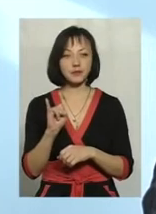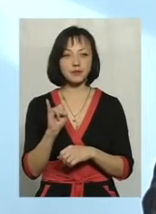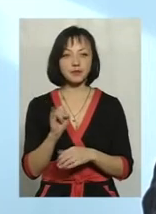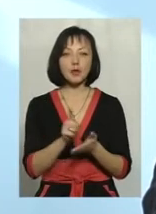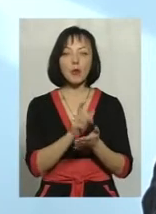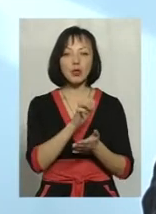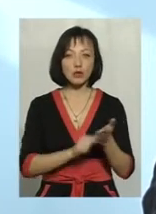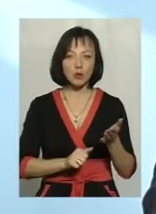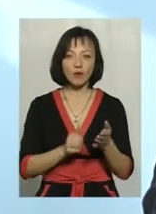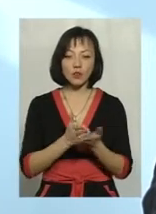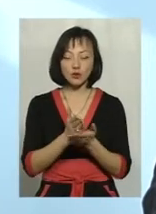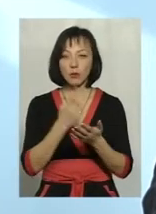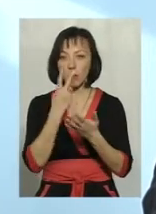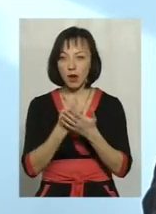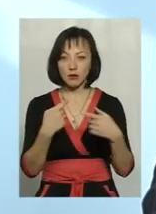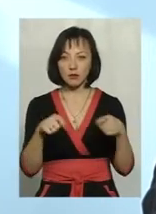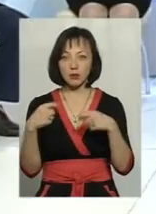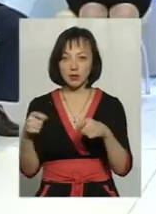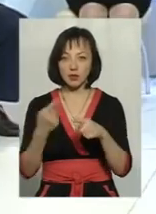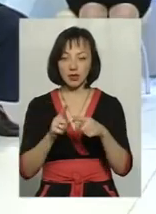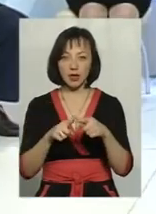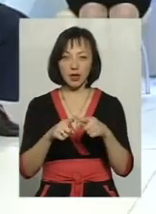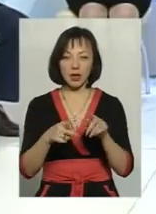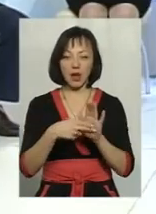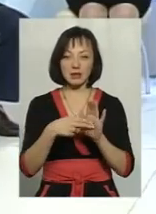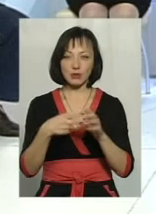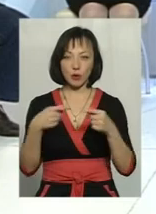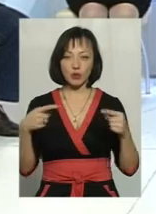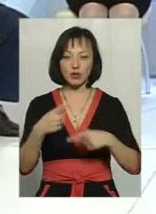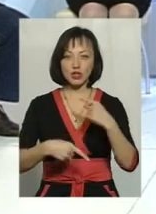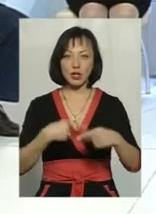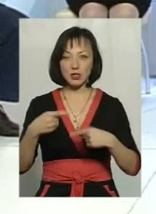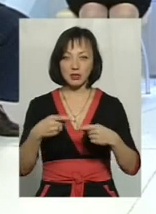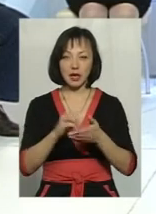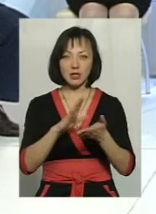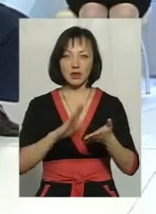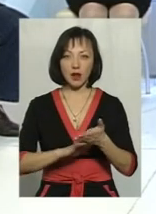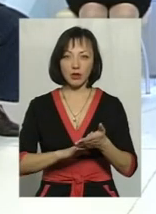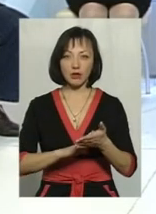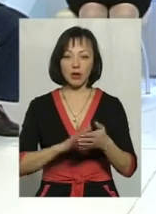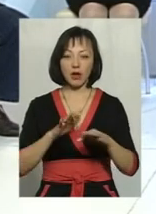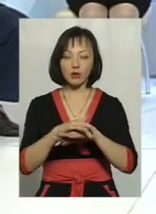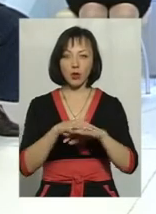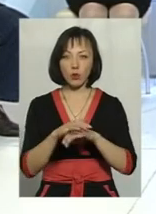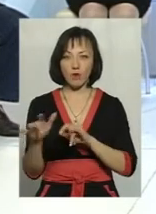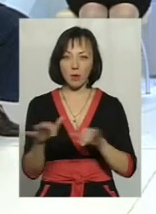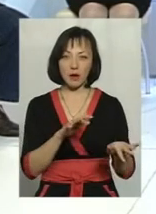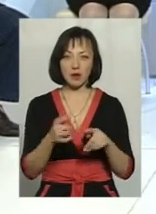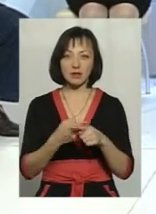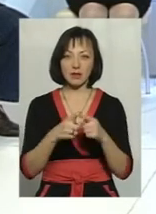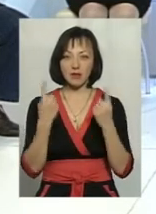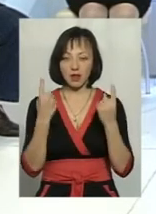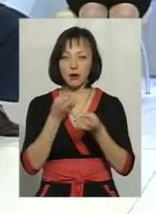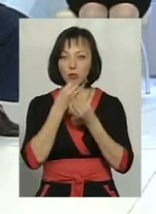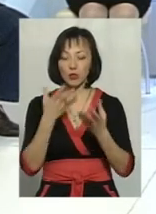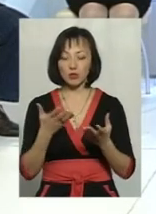служба бачить реалізацію підакцизної продукції через реєстратори розрахункових операцій. Це великий плюс,